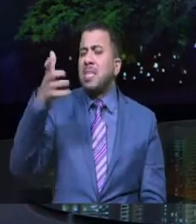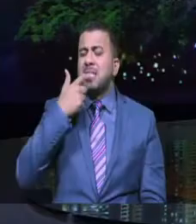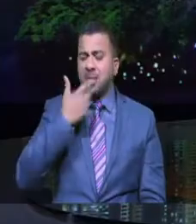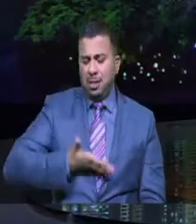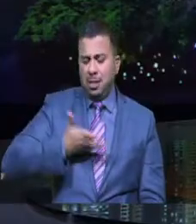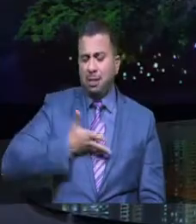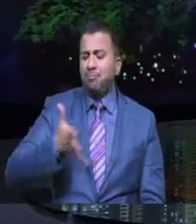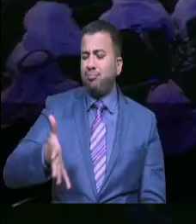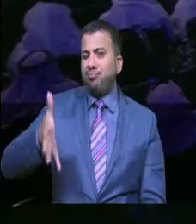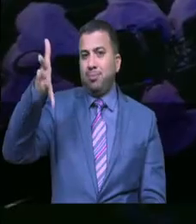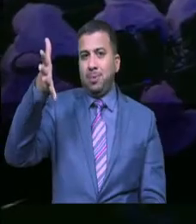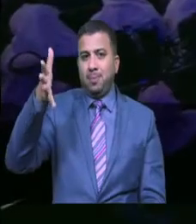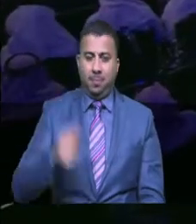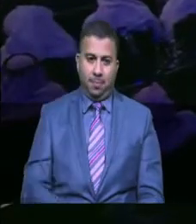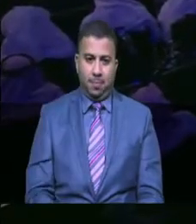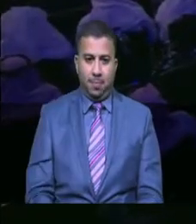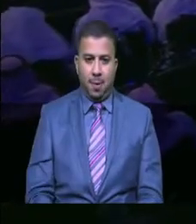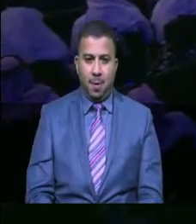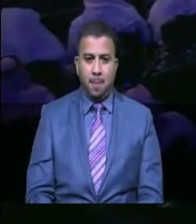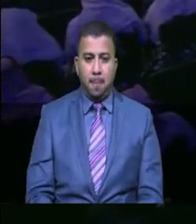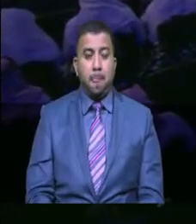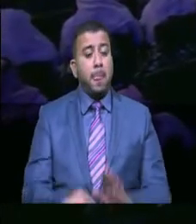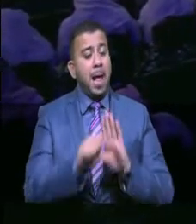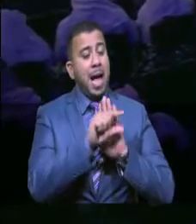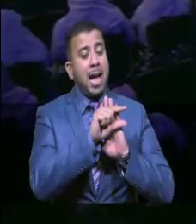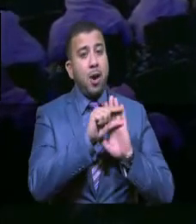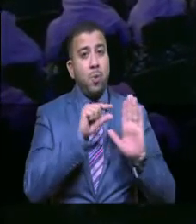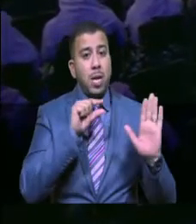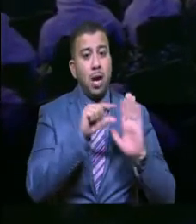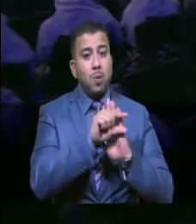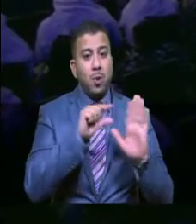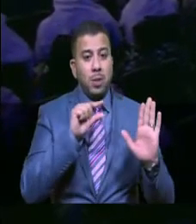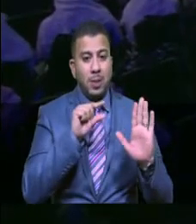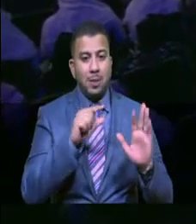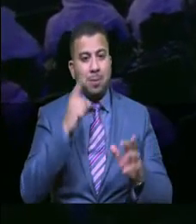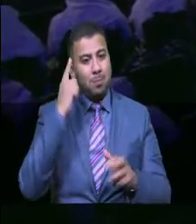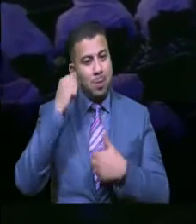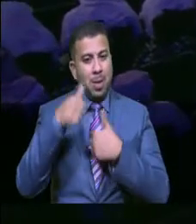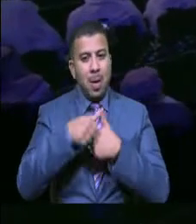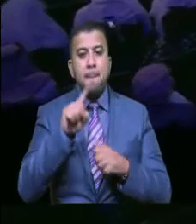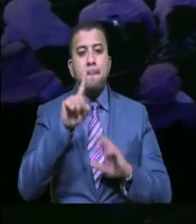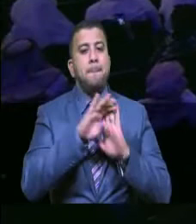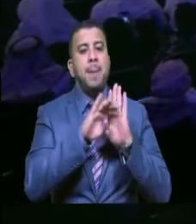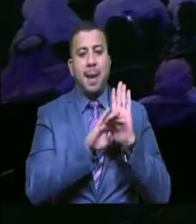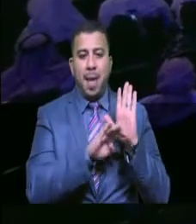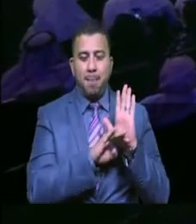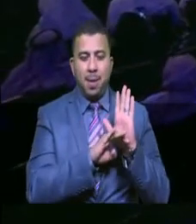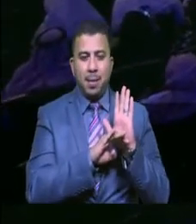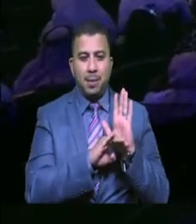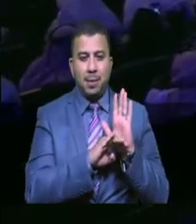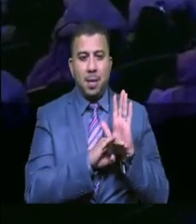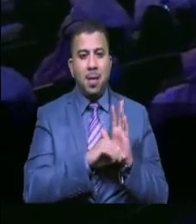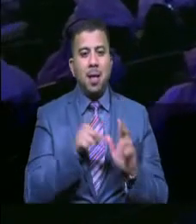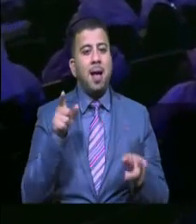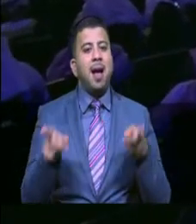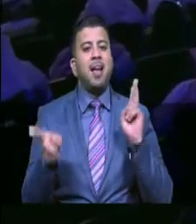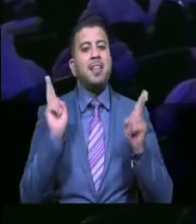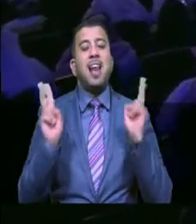العمرية. أحد العناوين المذكورة في برنامج هذا